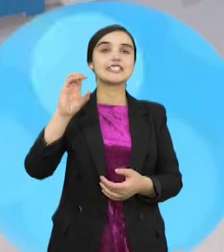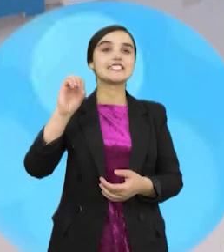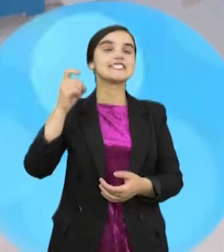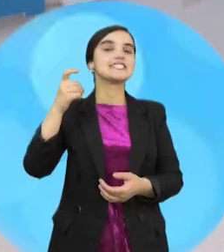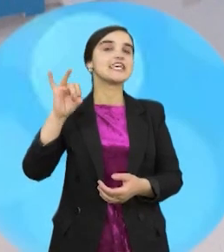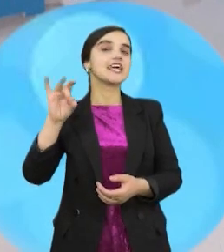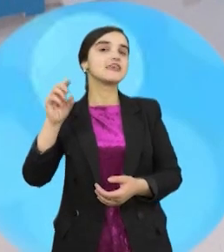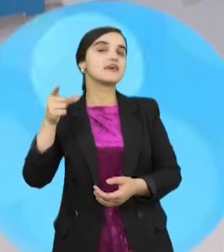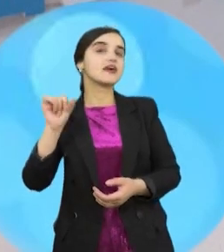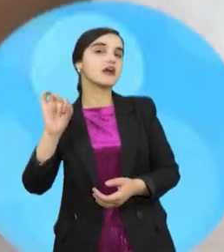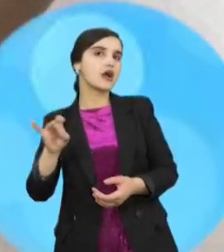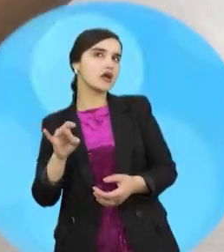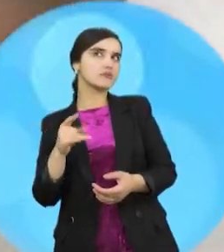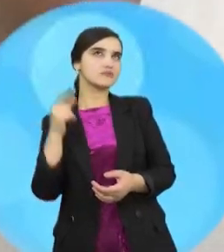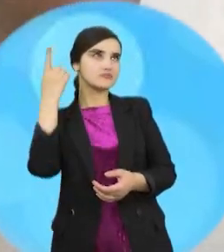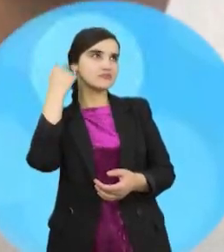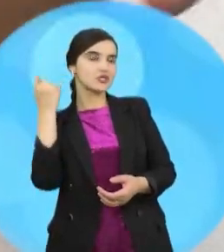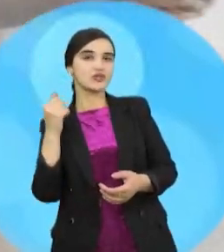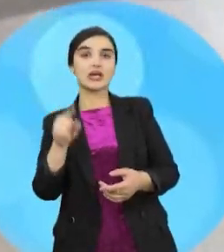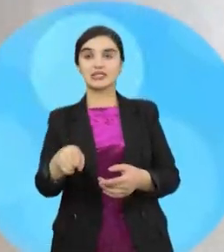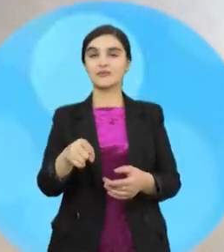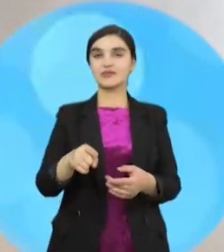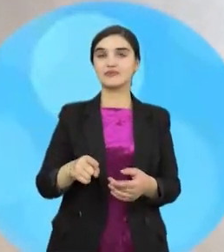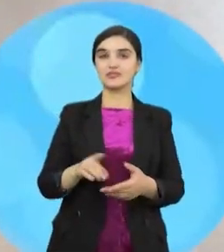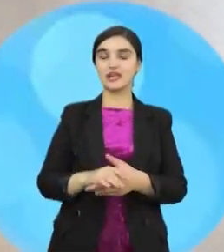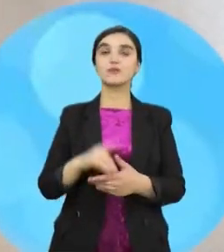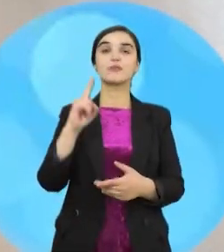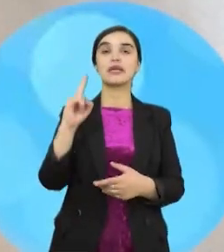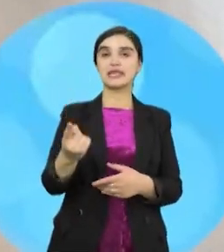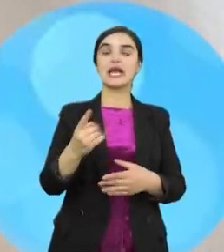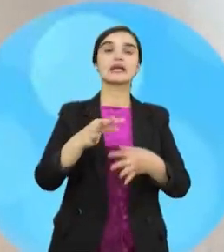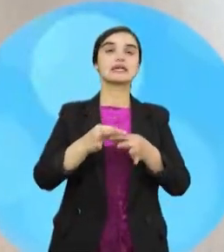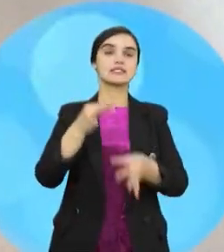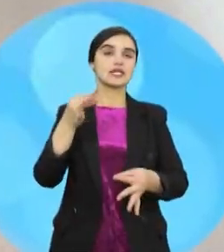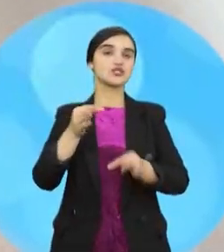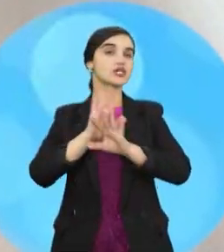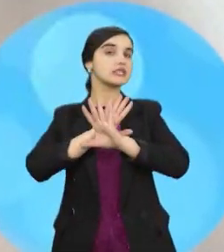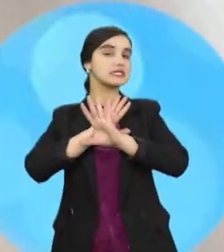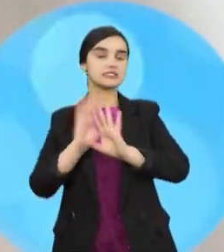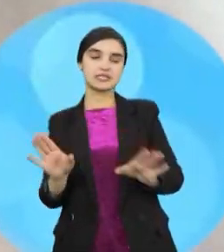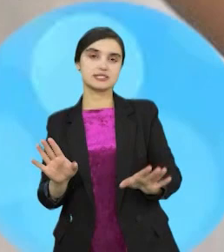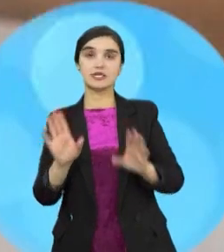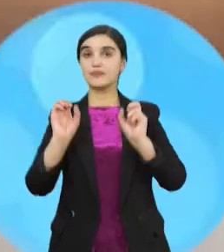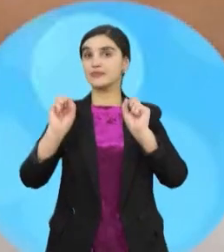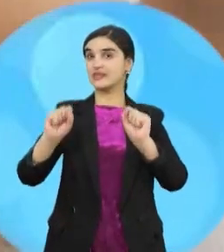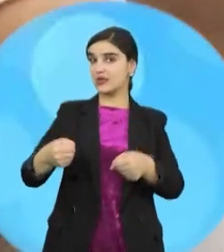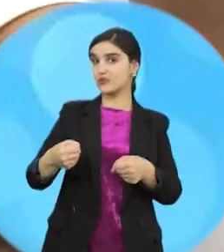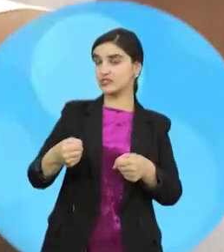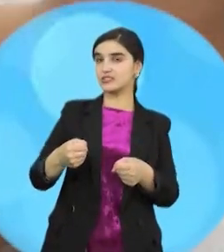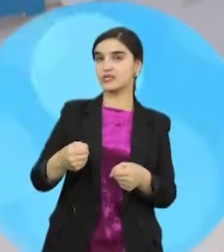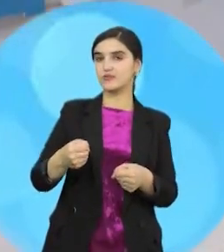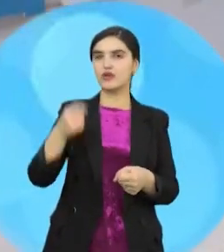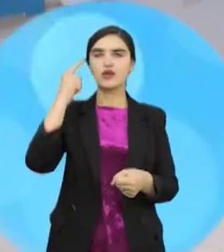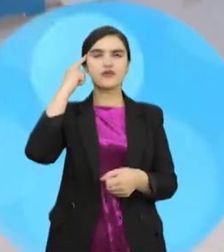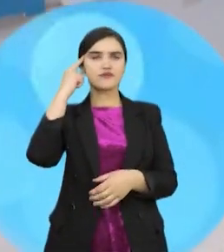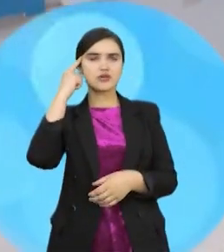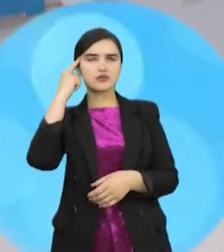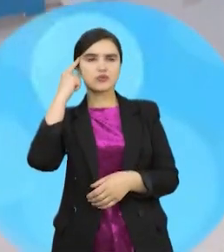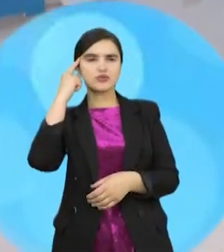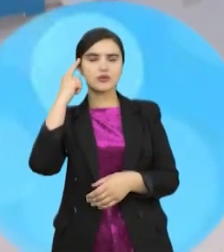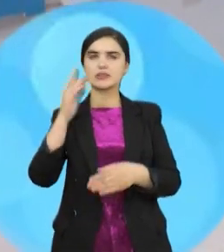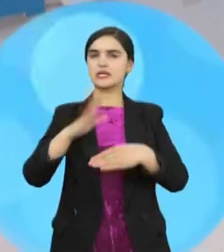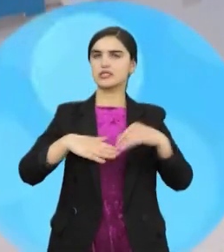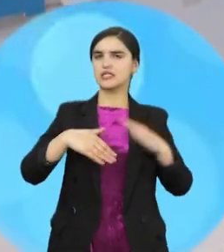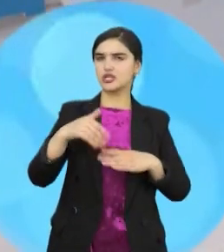میکنند. آن همین طور ما با یک نایچه دست نزده توانستیم که، فکر میکنم